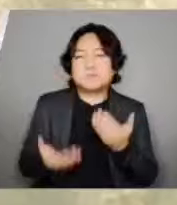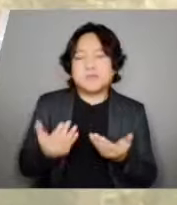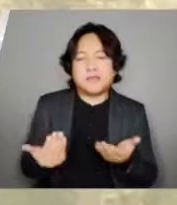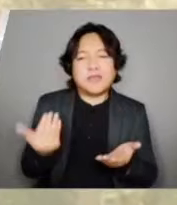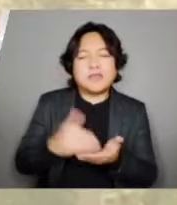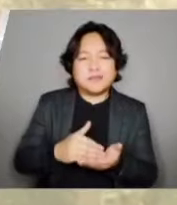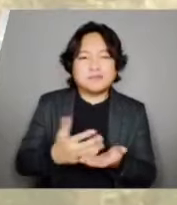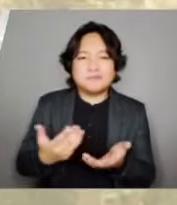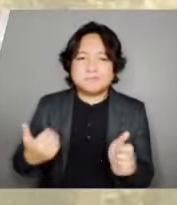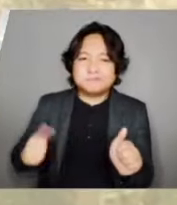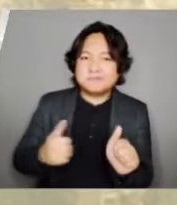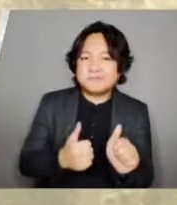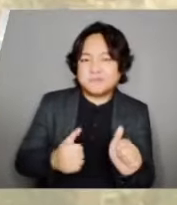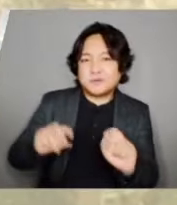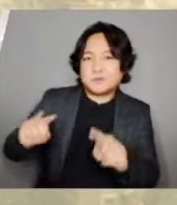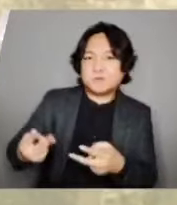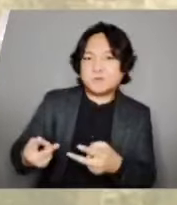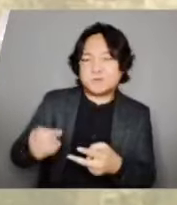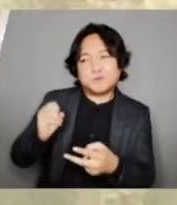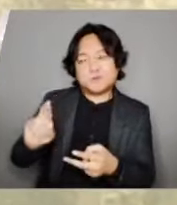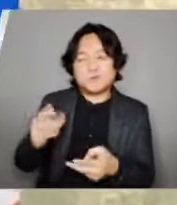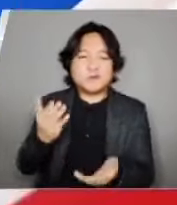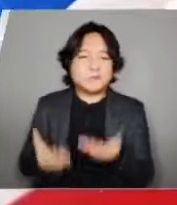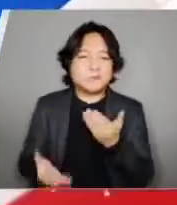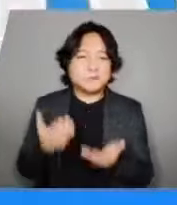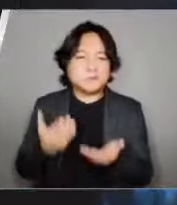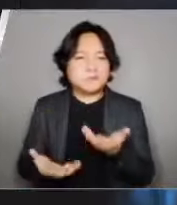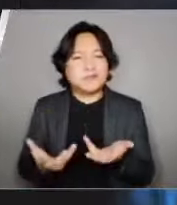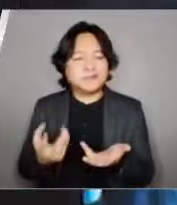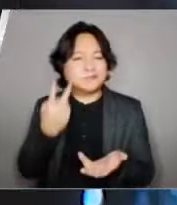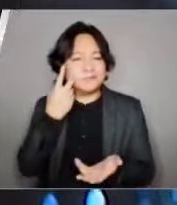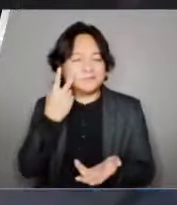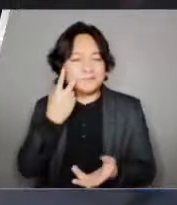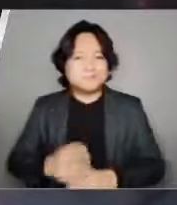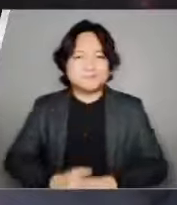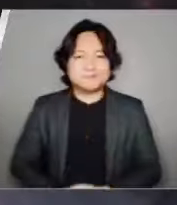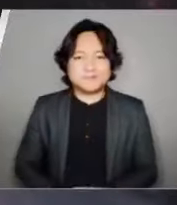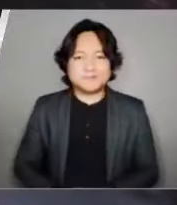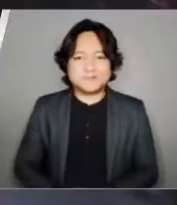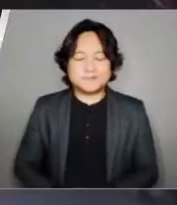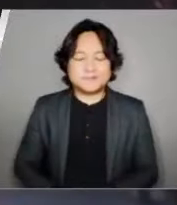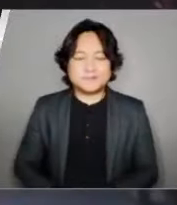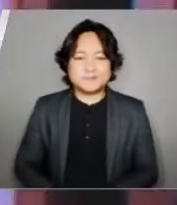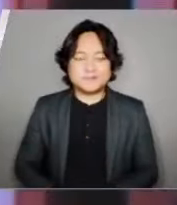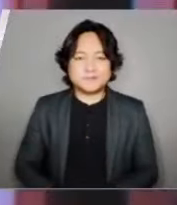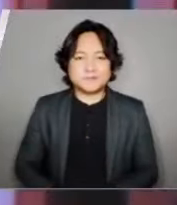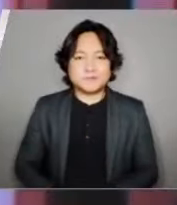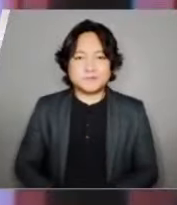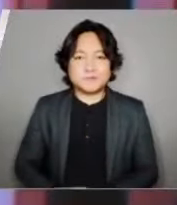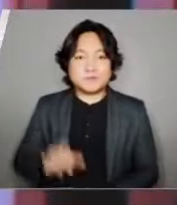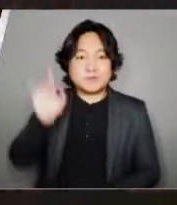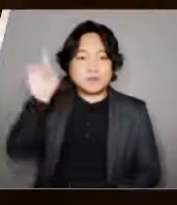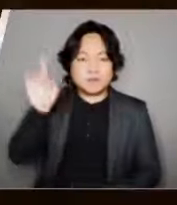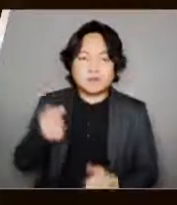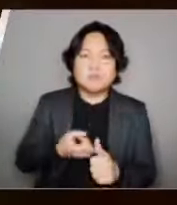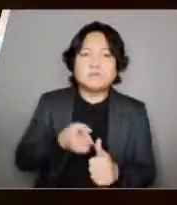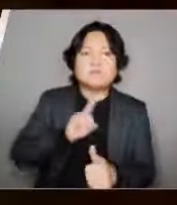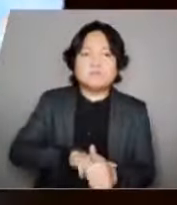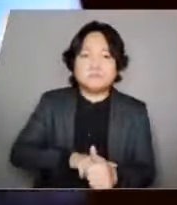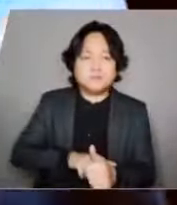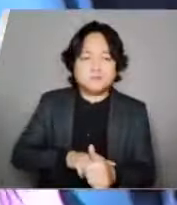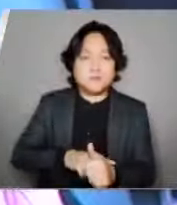na, baka pwedeng gawa ng sequel. First time nagaganap sa father role ang Sparkle and South